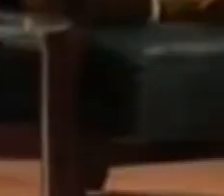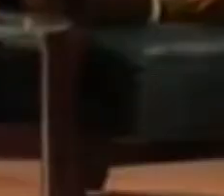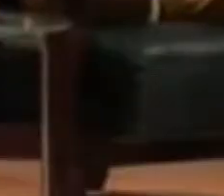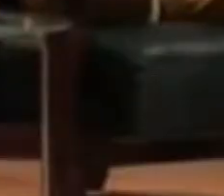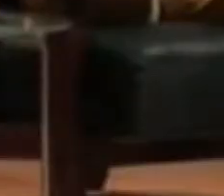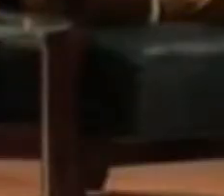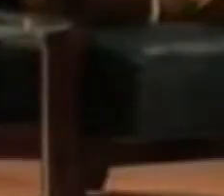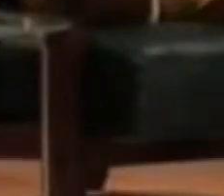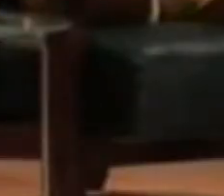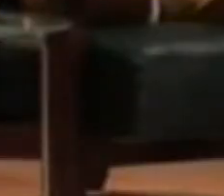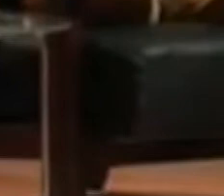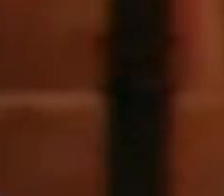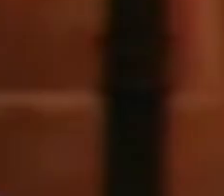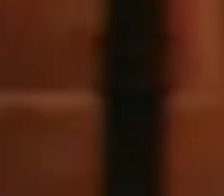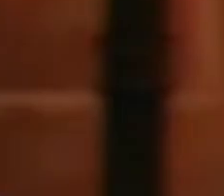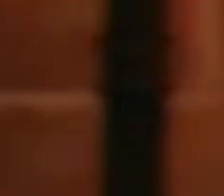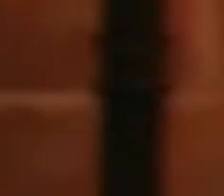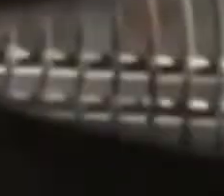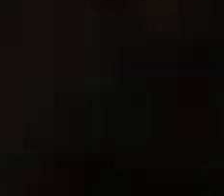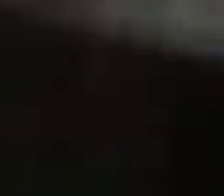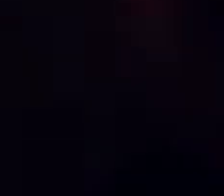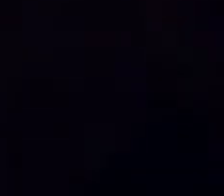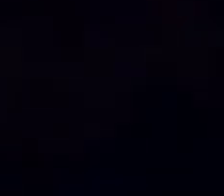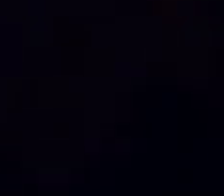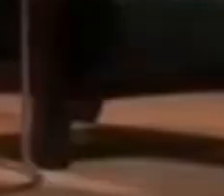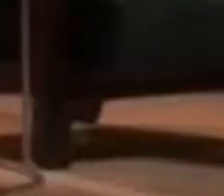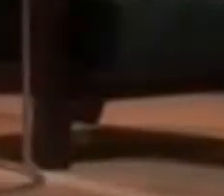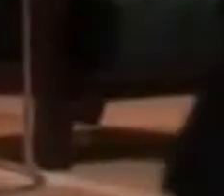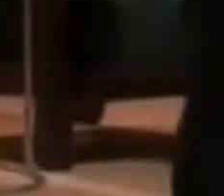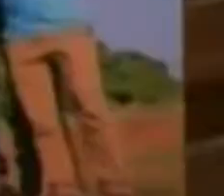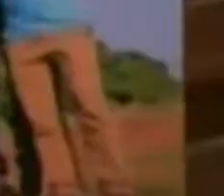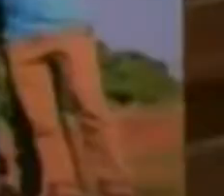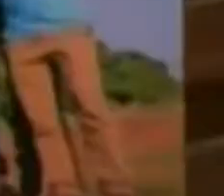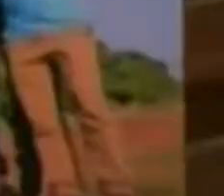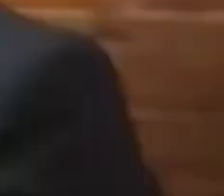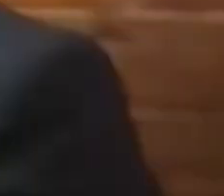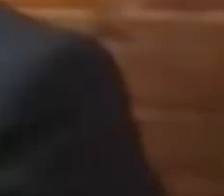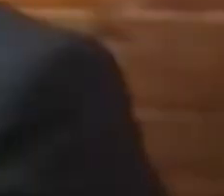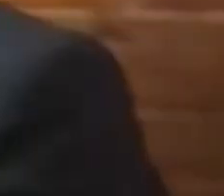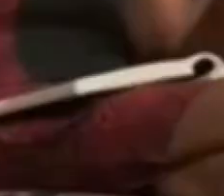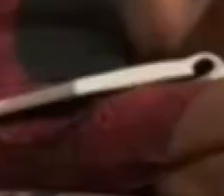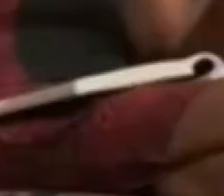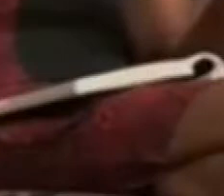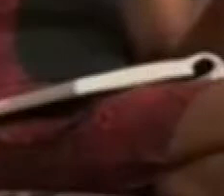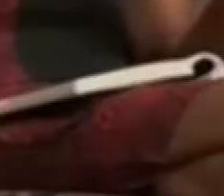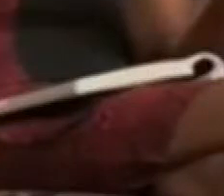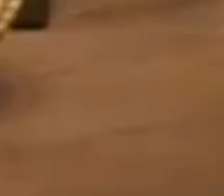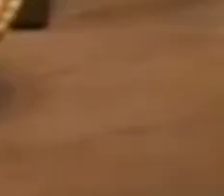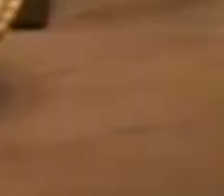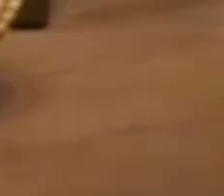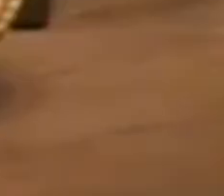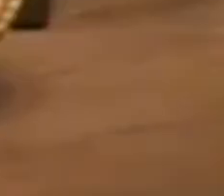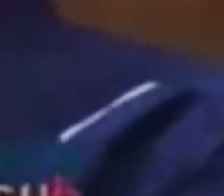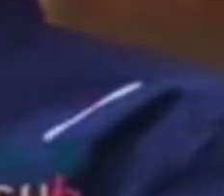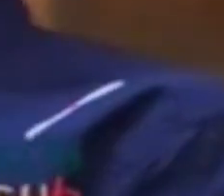like the idea of working with young people. That has been our passion all along. Tune in tonight and catch all the drama and the action on Kenya's